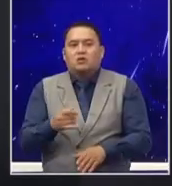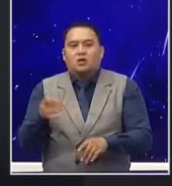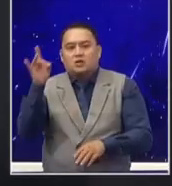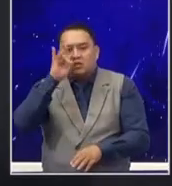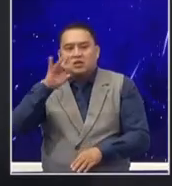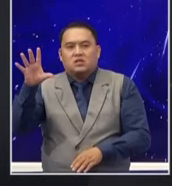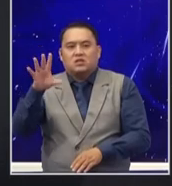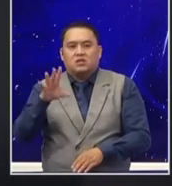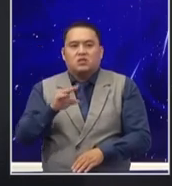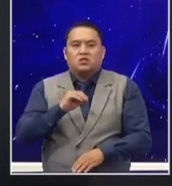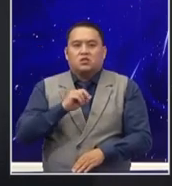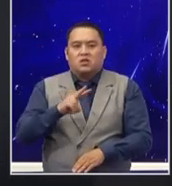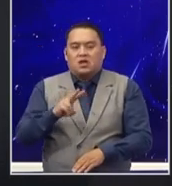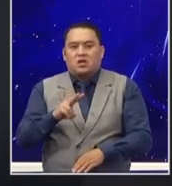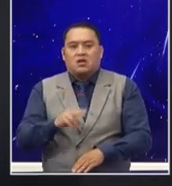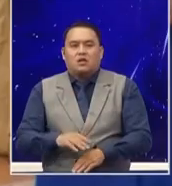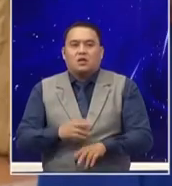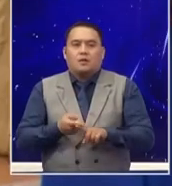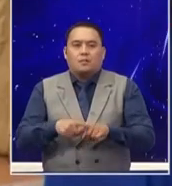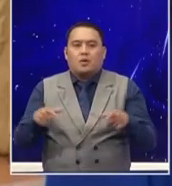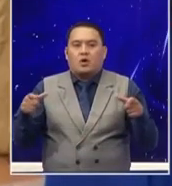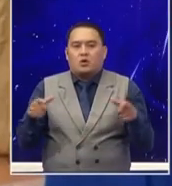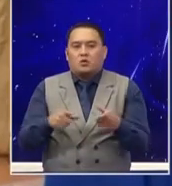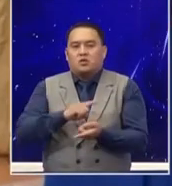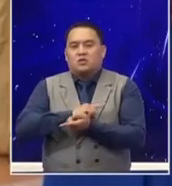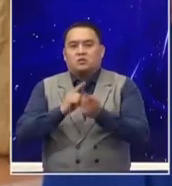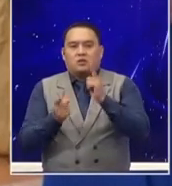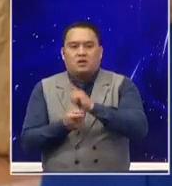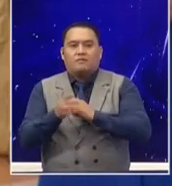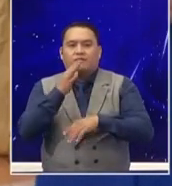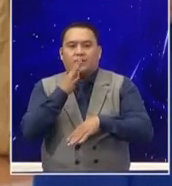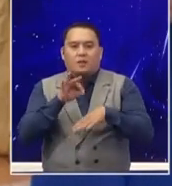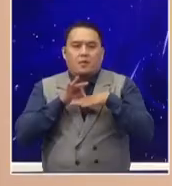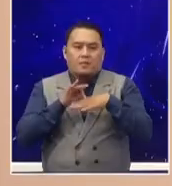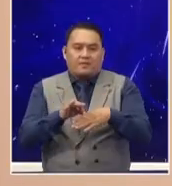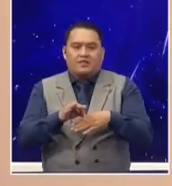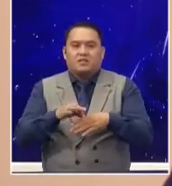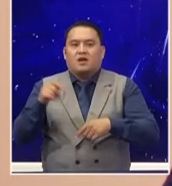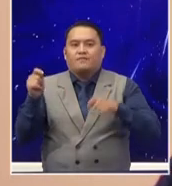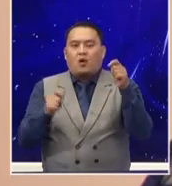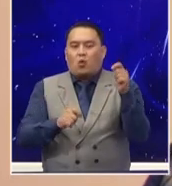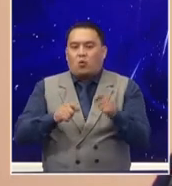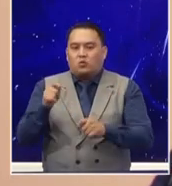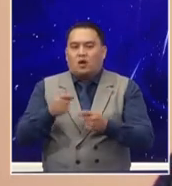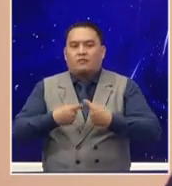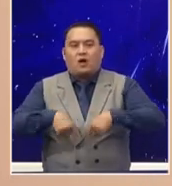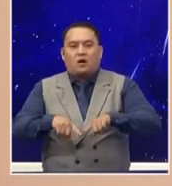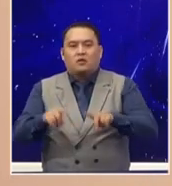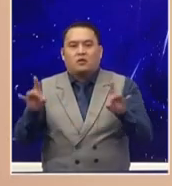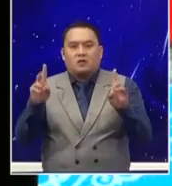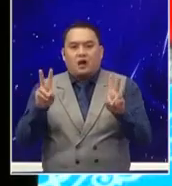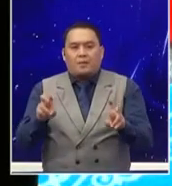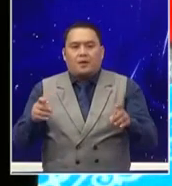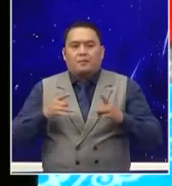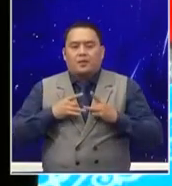известные ансамбли, как «Гжель» и «Рябинушка». Пандемия внесла свои коррективы и в сроки проведения фестиваля, который традиционно организуется в рамках празднования